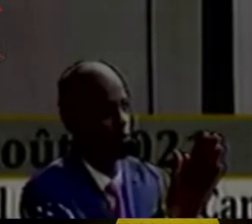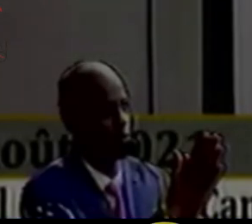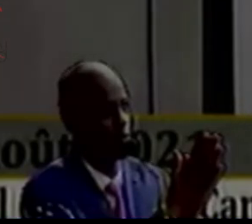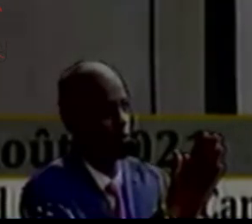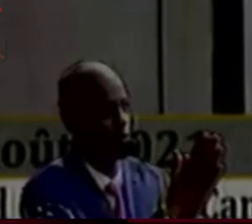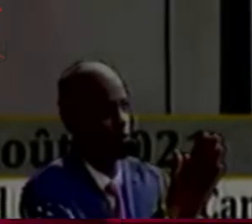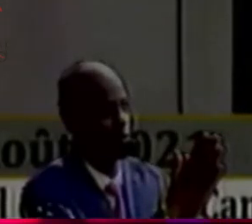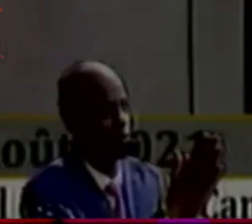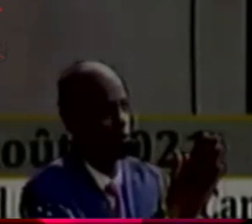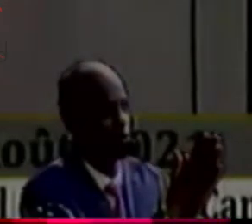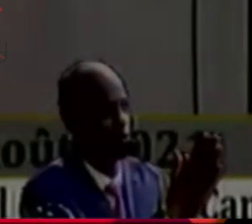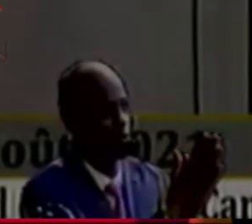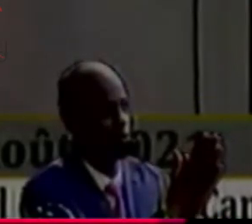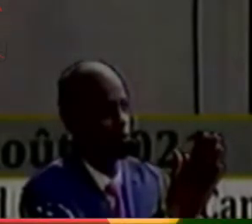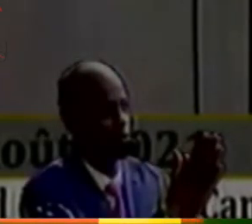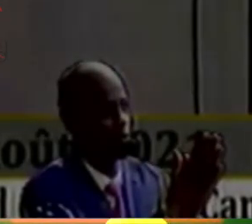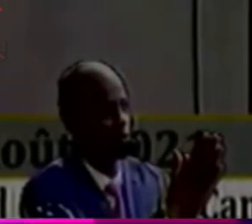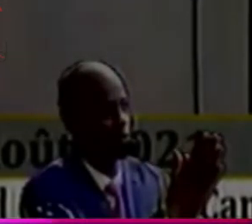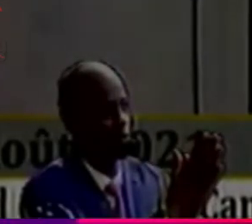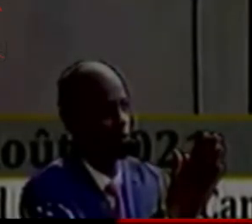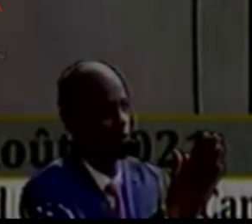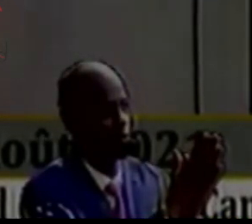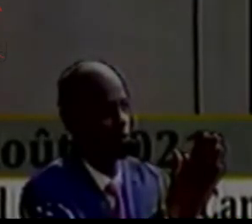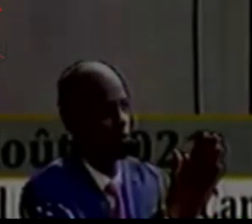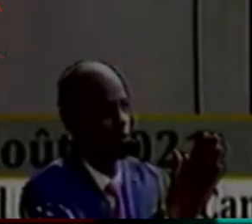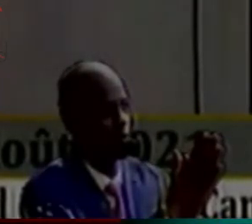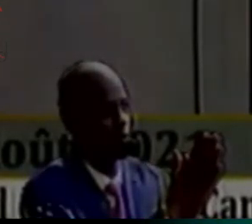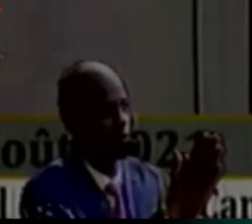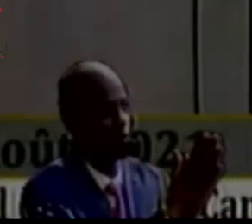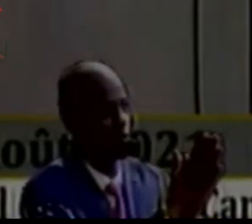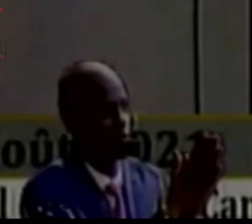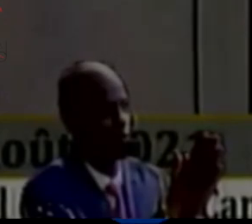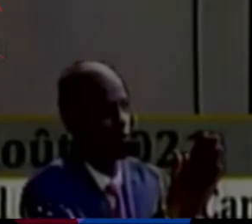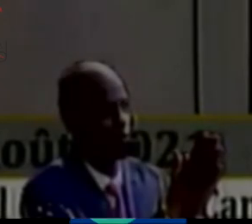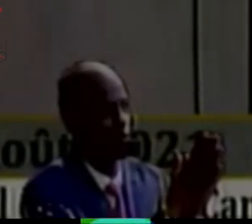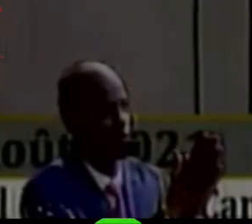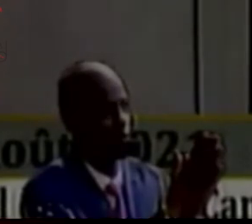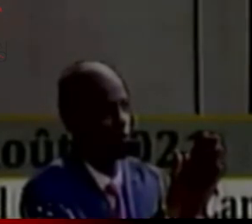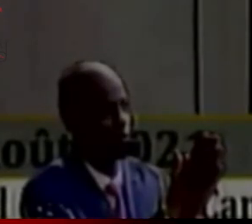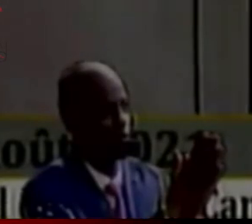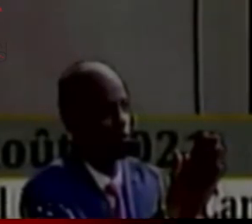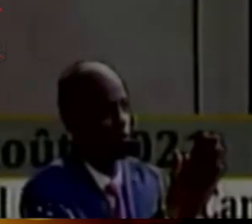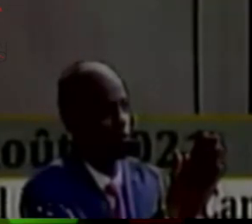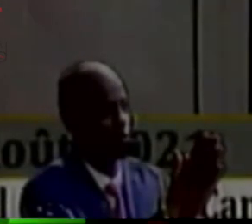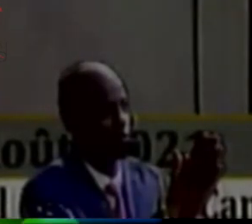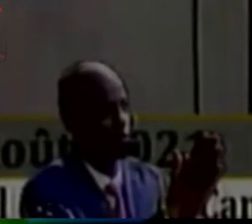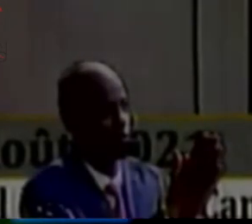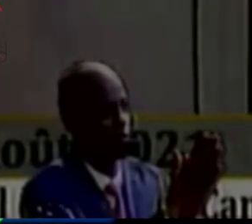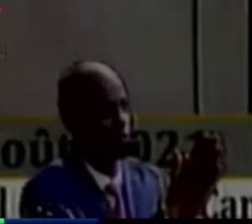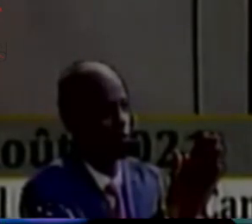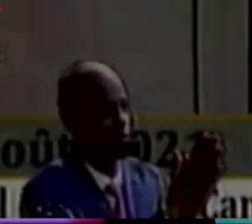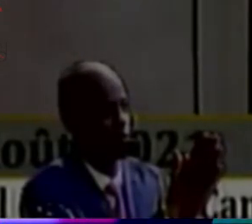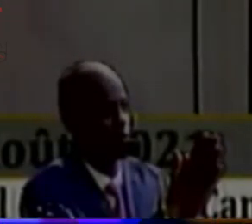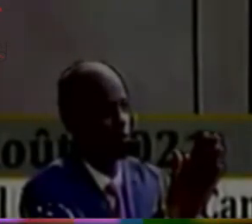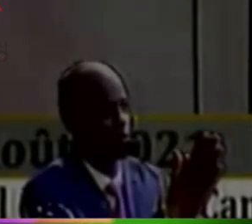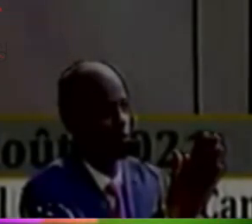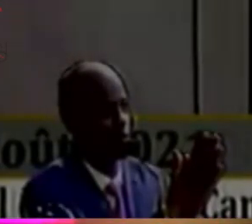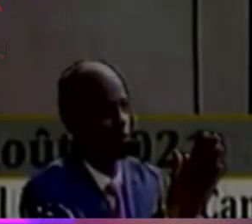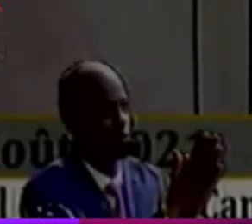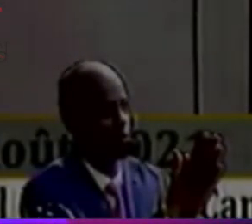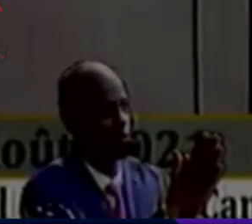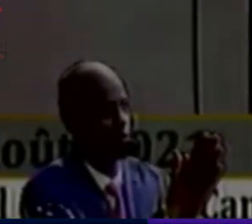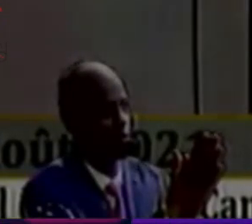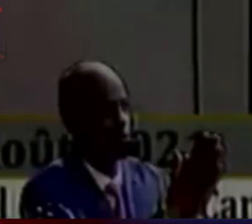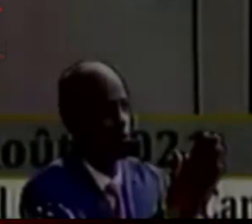C'est ça qui fait la fait mouvement jeune capable mobiliser l'autre pour que nous capable de